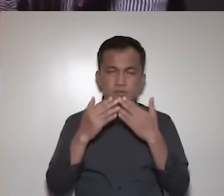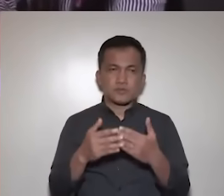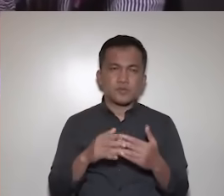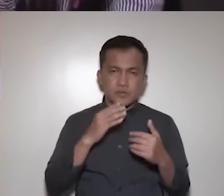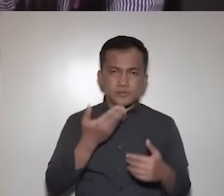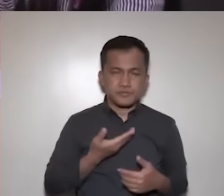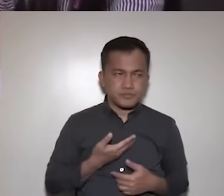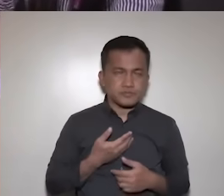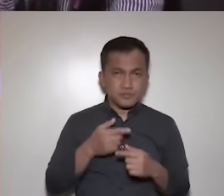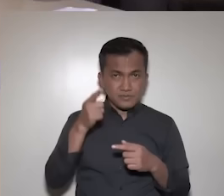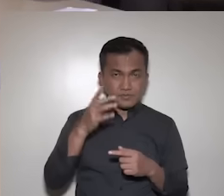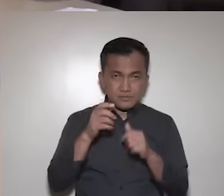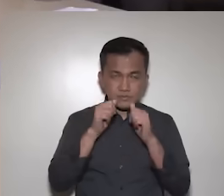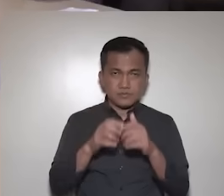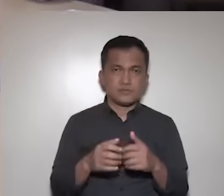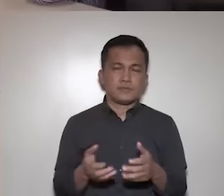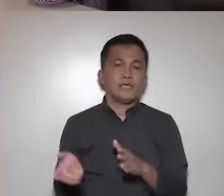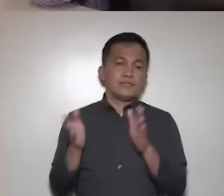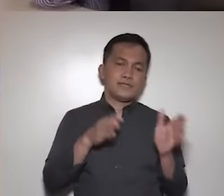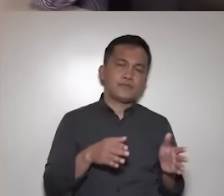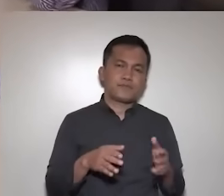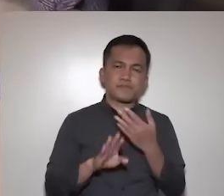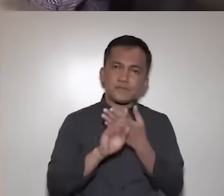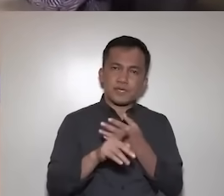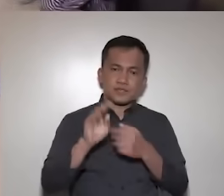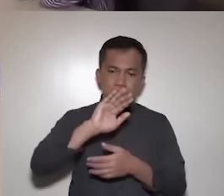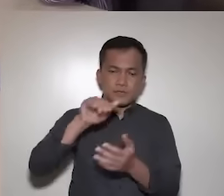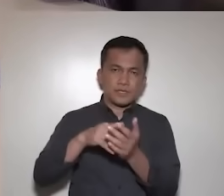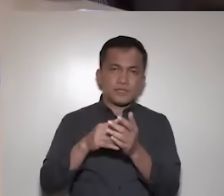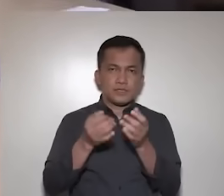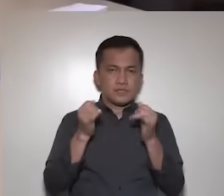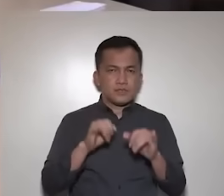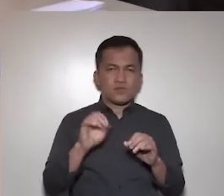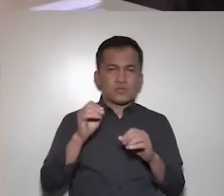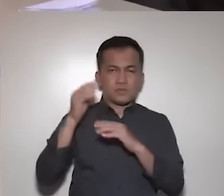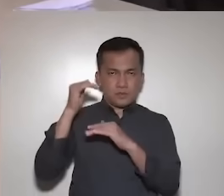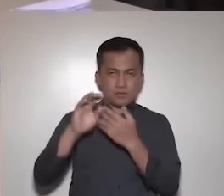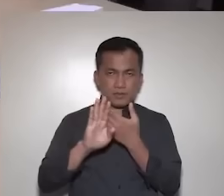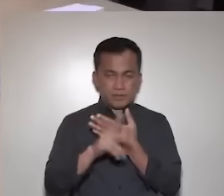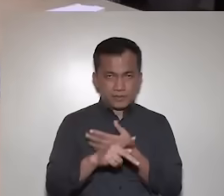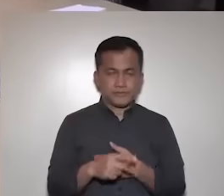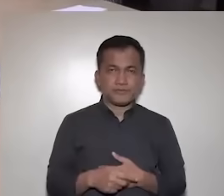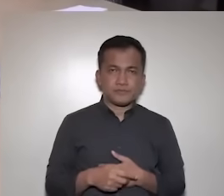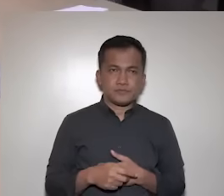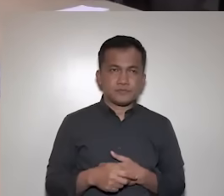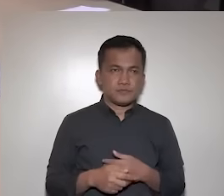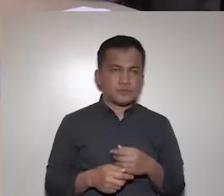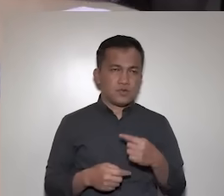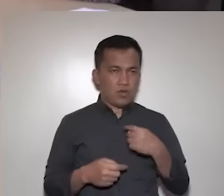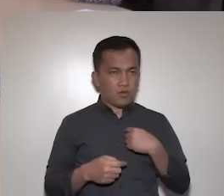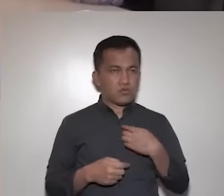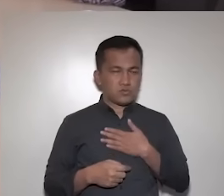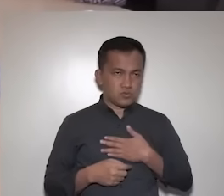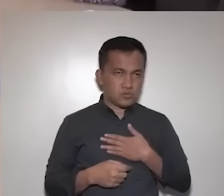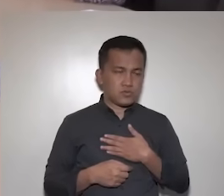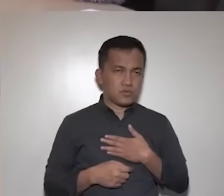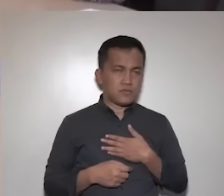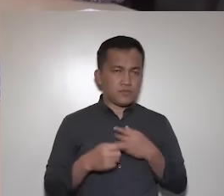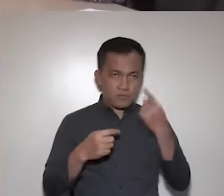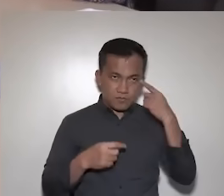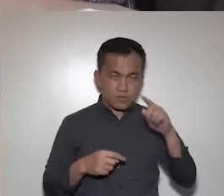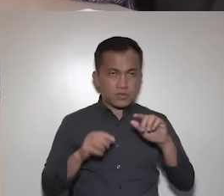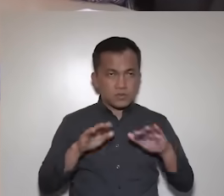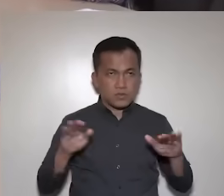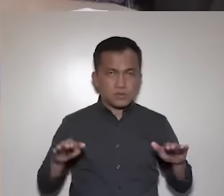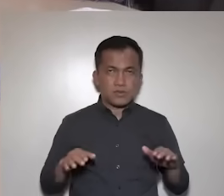welcome, sir. God bless po. Thank you. Now, balik tayo sa main issue ulit. Wala nang pag-asa magkabalikan. Ako sana, sir. Gusto ko sana, sir, para sa mga bata,